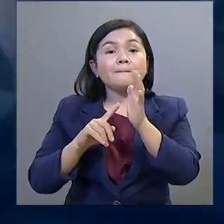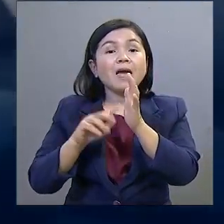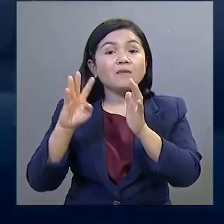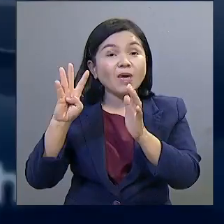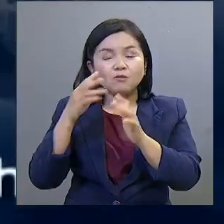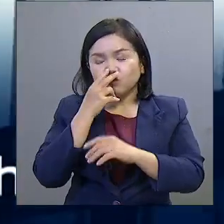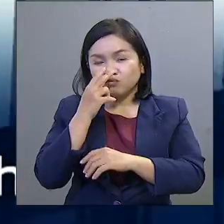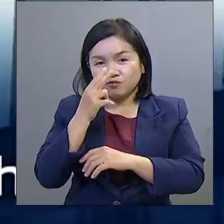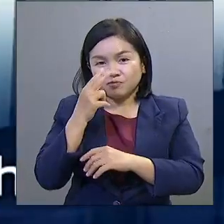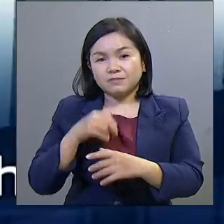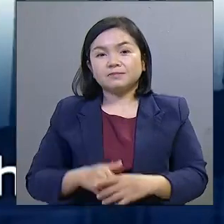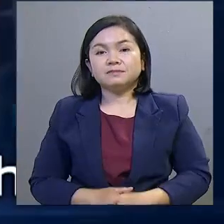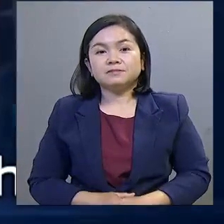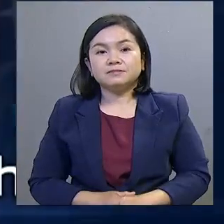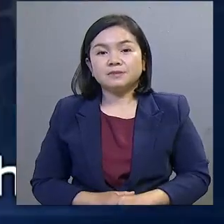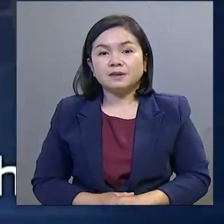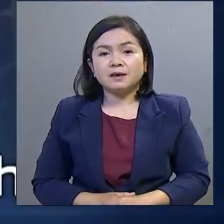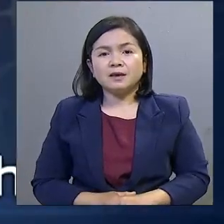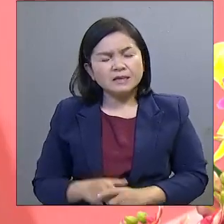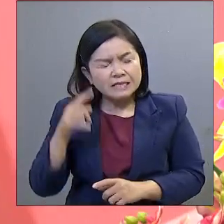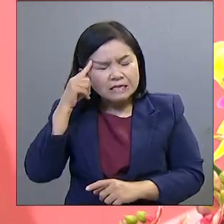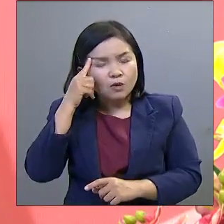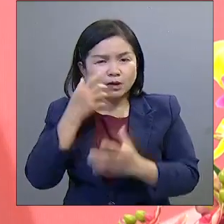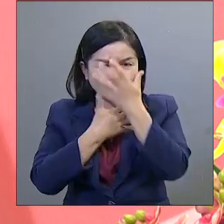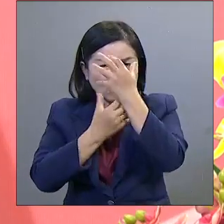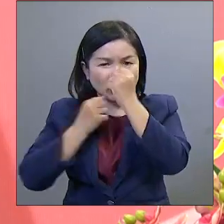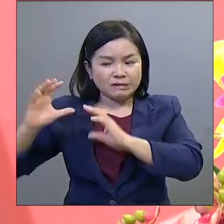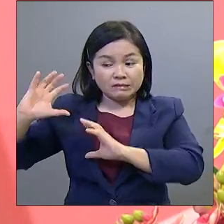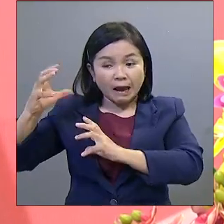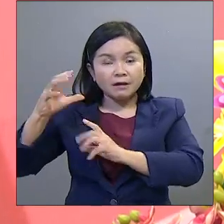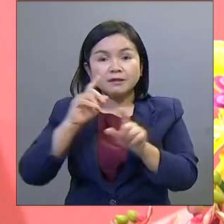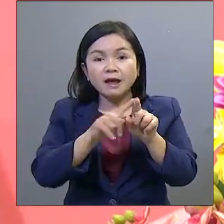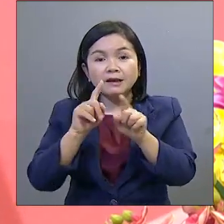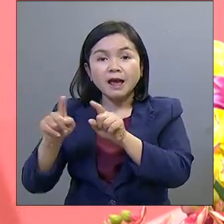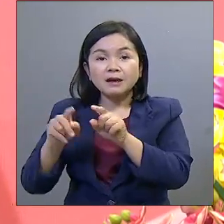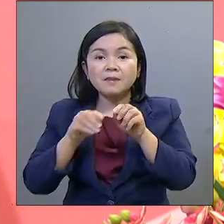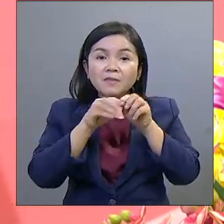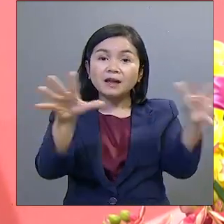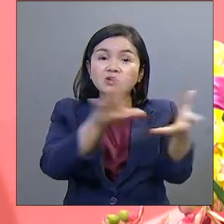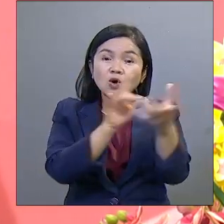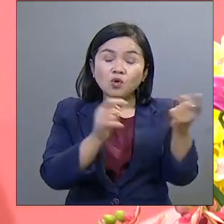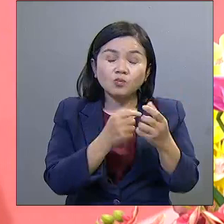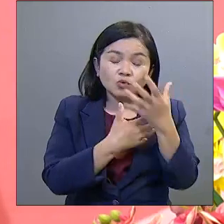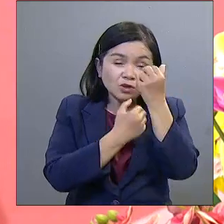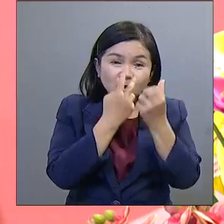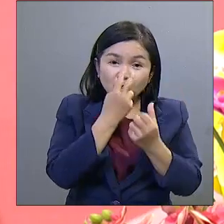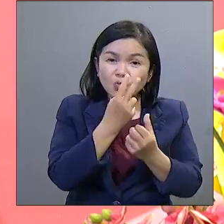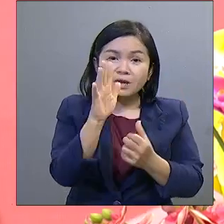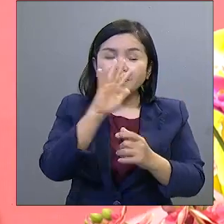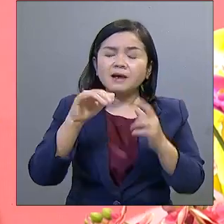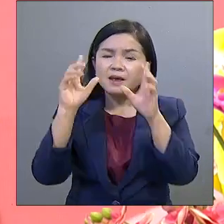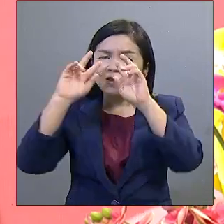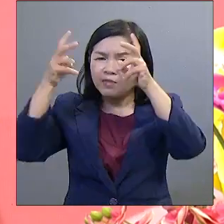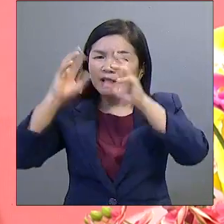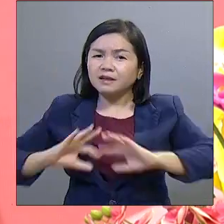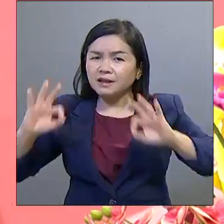www.buff.go.th ค่ะ น่าจะมีหนังหลายเรื่องเนาะที่เป็นหนังที่ไม่อาจจะไม่ใช่ในกระแสใช่ไหม ใช่ แต่เป็นหนังที่มันมีคุณค่าแล้วเป็นหนัง